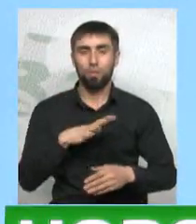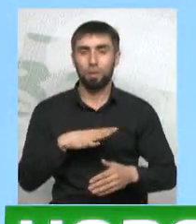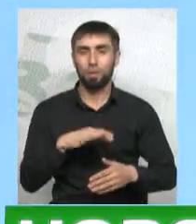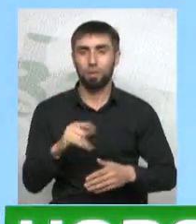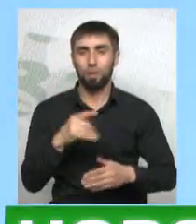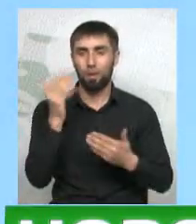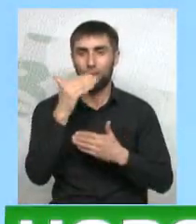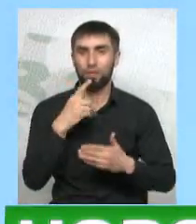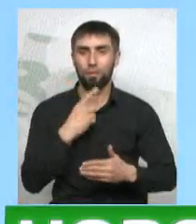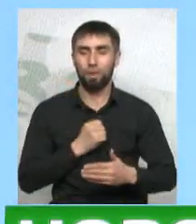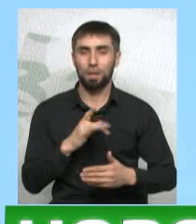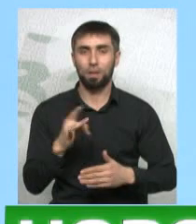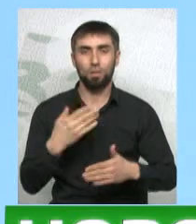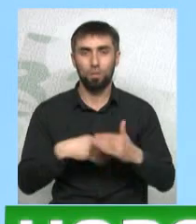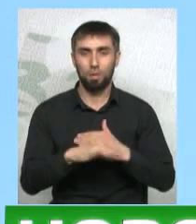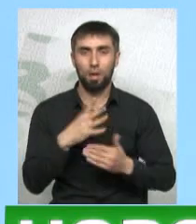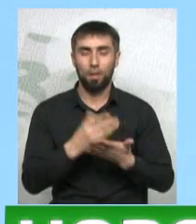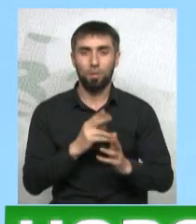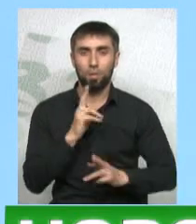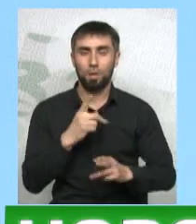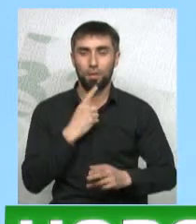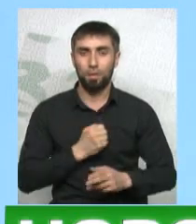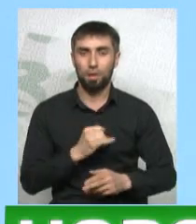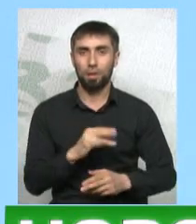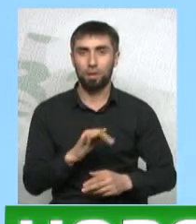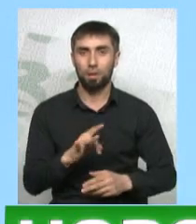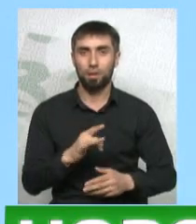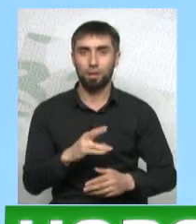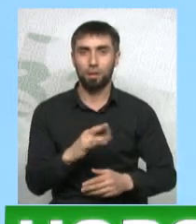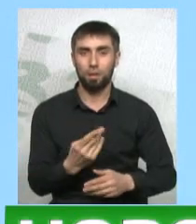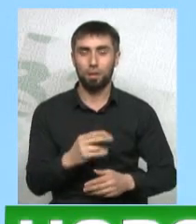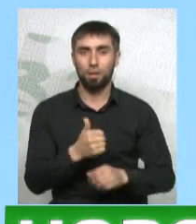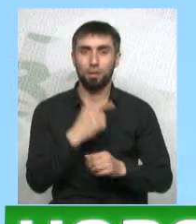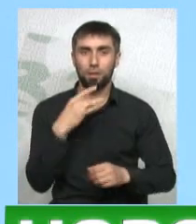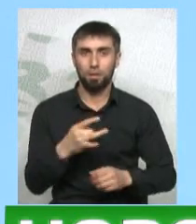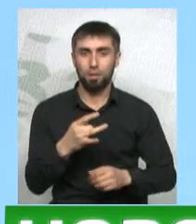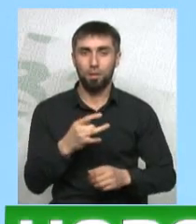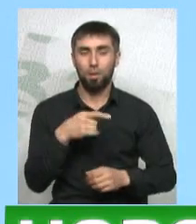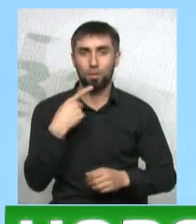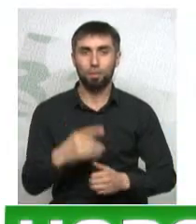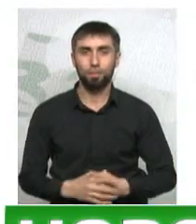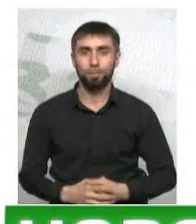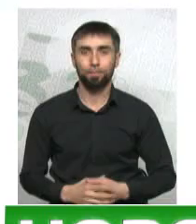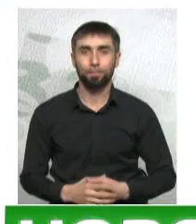из Афганистана. В своем обращении к воинам-интернационалистам глава региона Махмуд Али Калиматов отметил: